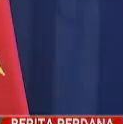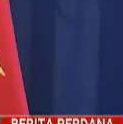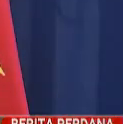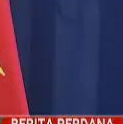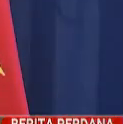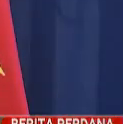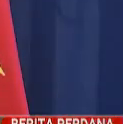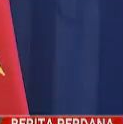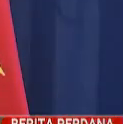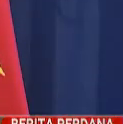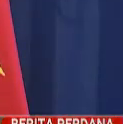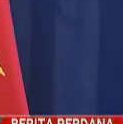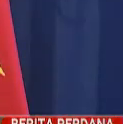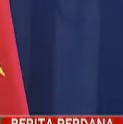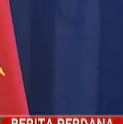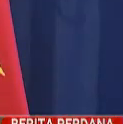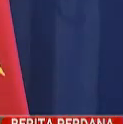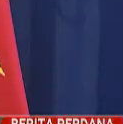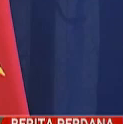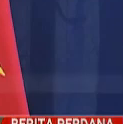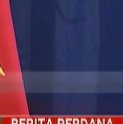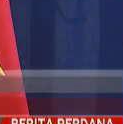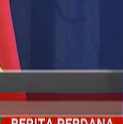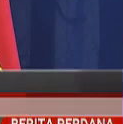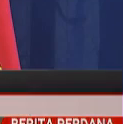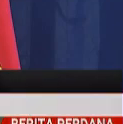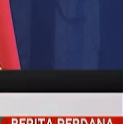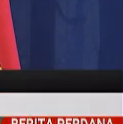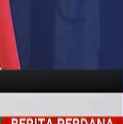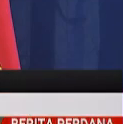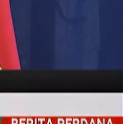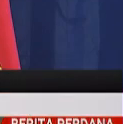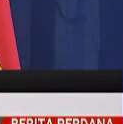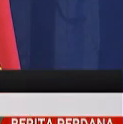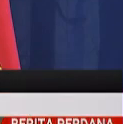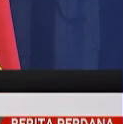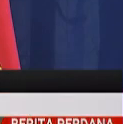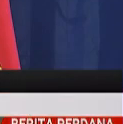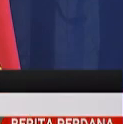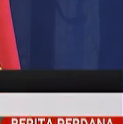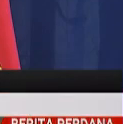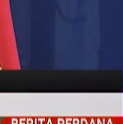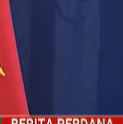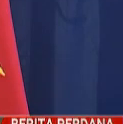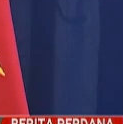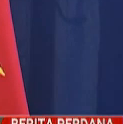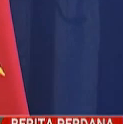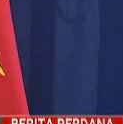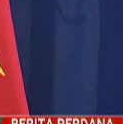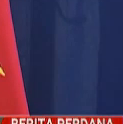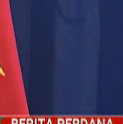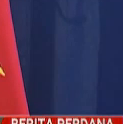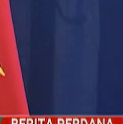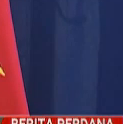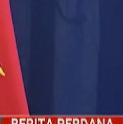Saya minta supaya rakyat Malaysia ini janganlah menjadi petualang, dalang ataupun tekong dan